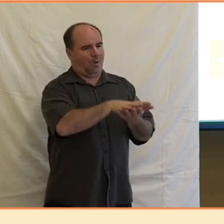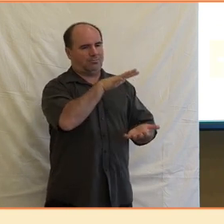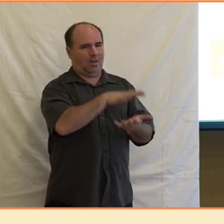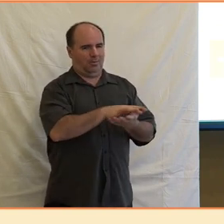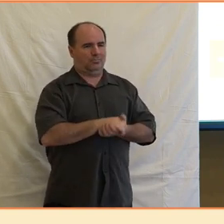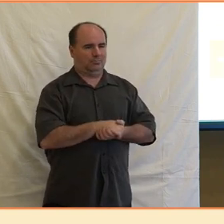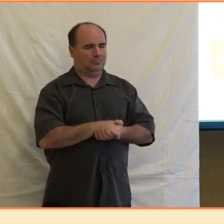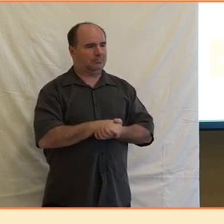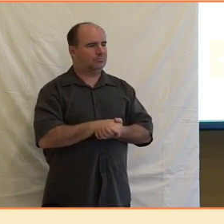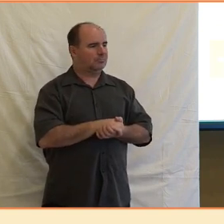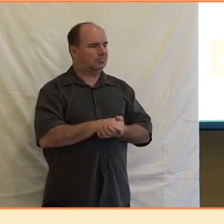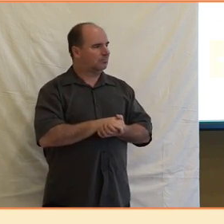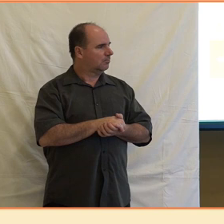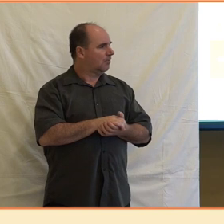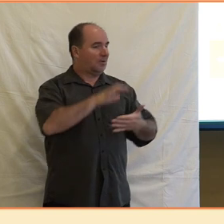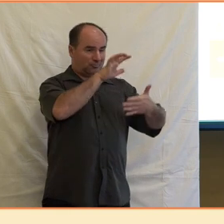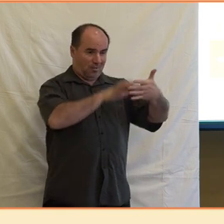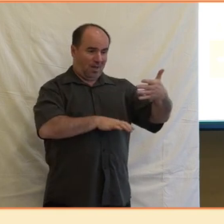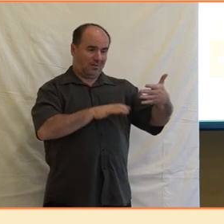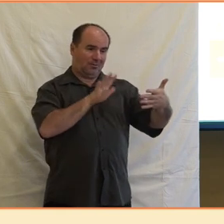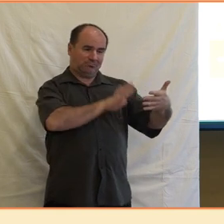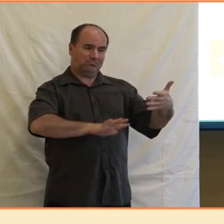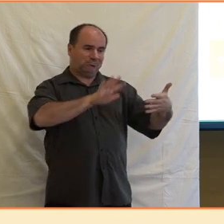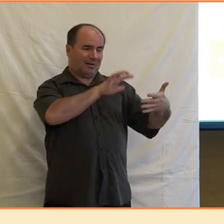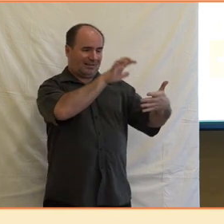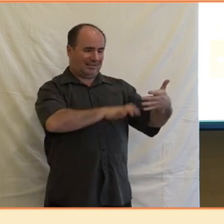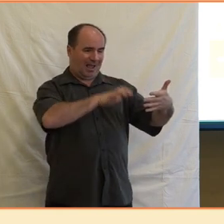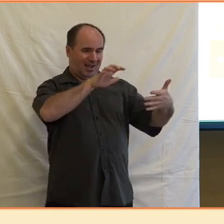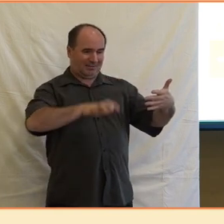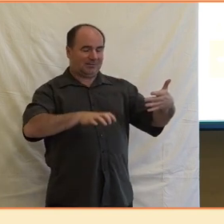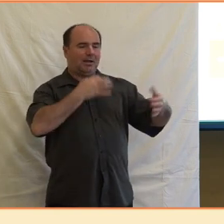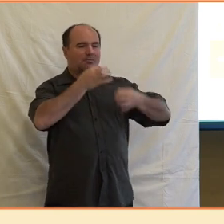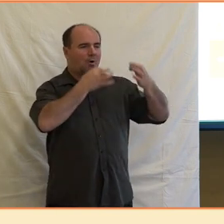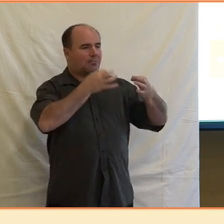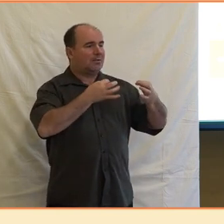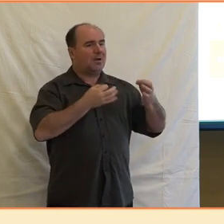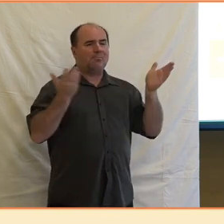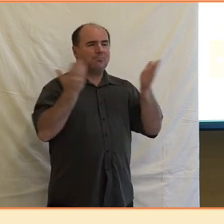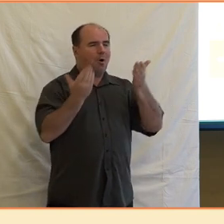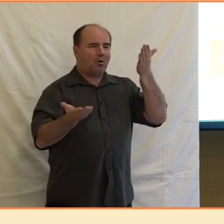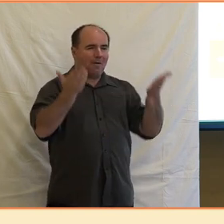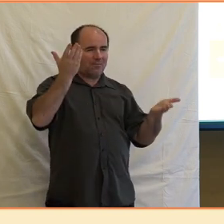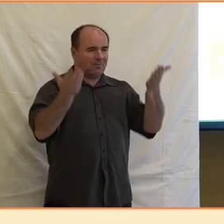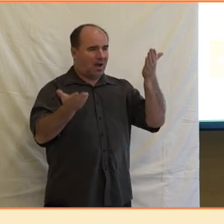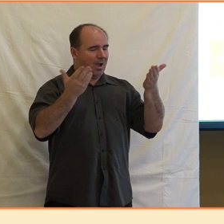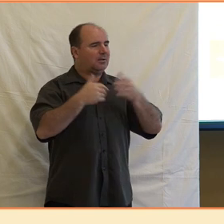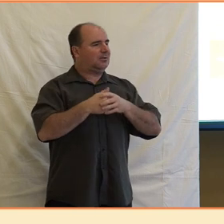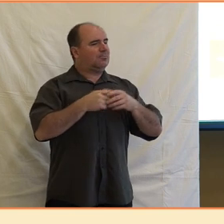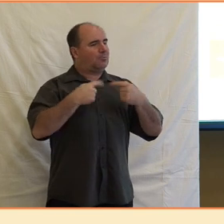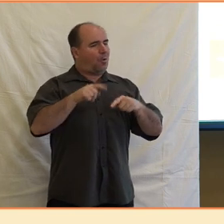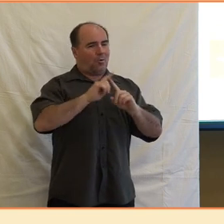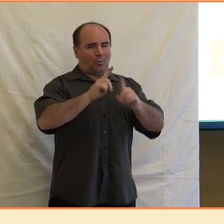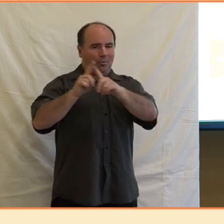které je založeno na porovnávání textových informací, které máme o určitém uživateli. Tato technika